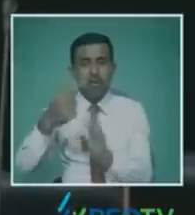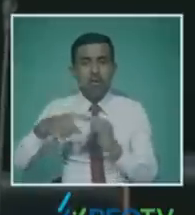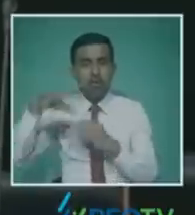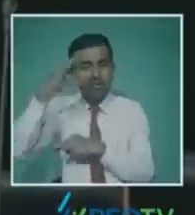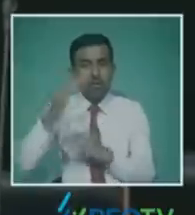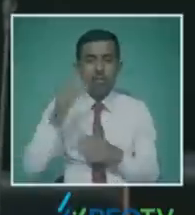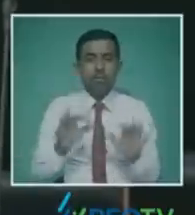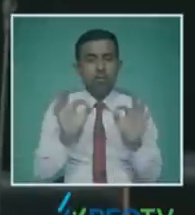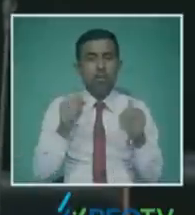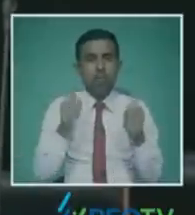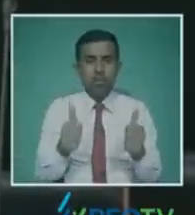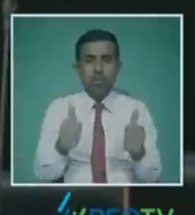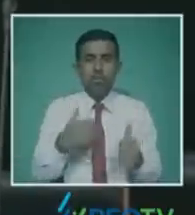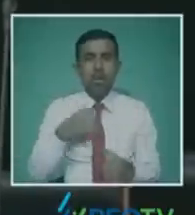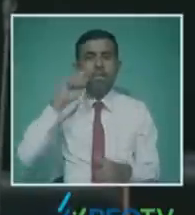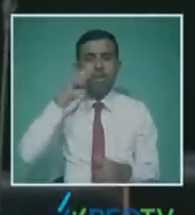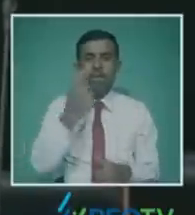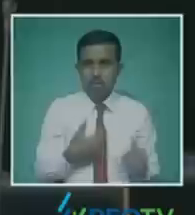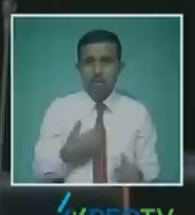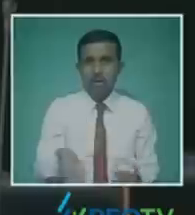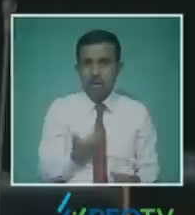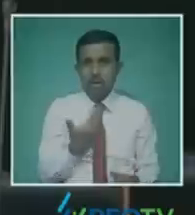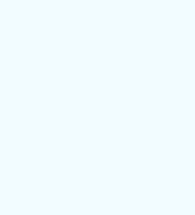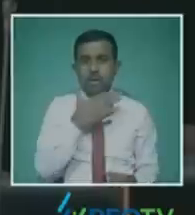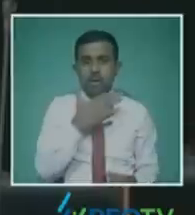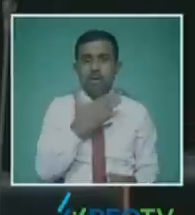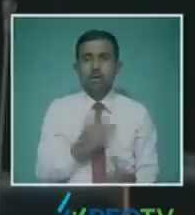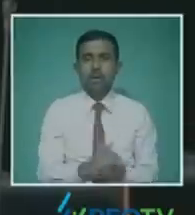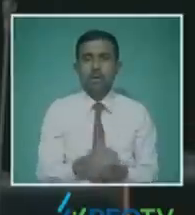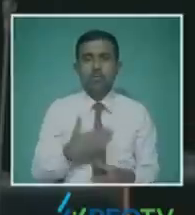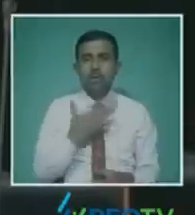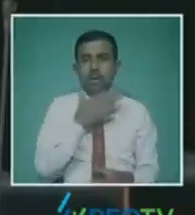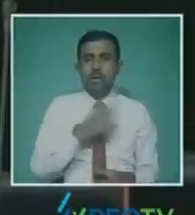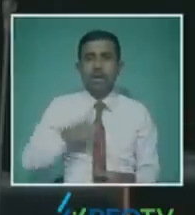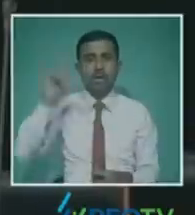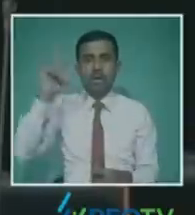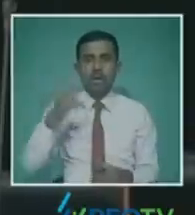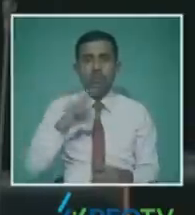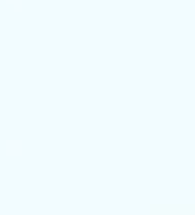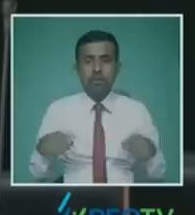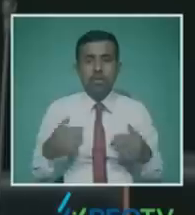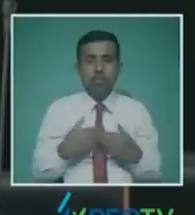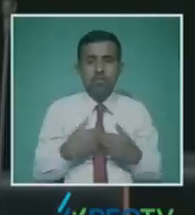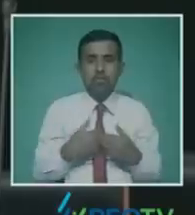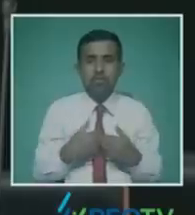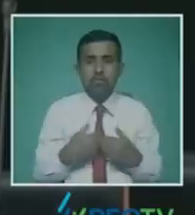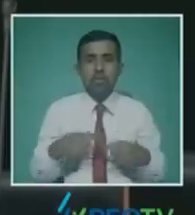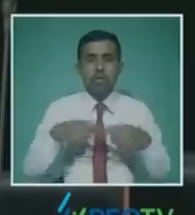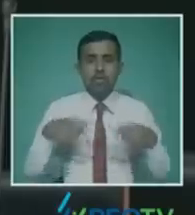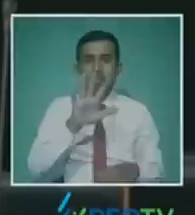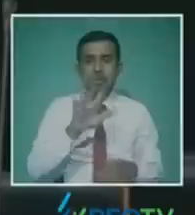ගන්න පුළුවන් කියන්නේ. මගේ පියා කිව්වා මට යන්න කියලා ඉංගලන්තෙට. මං ඉංගලන්තෙට ගියේ නැහැ, මං කොළඹ විශ්වවිද්‍යාලයට ගියේ. මට වියදම්